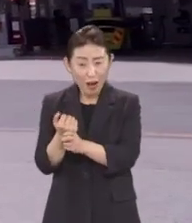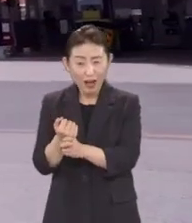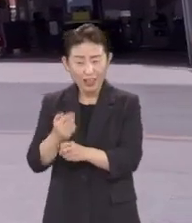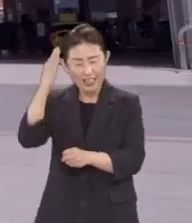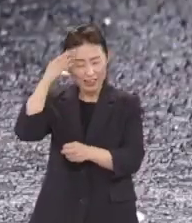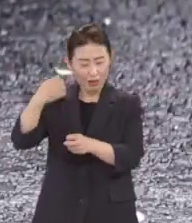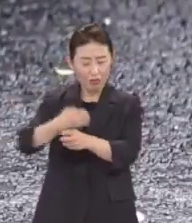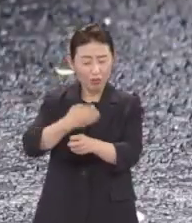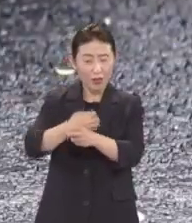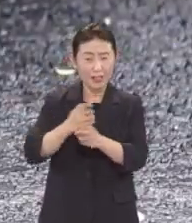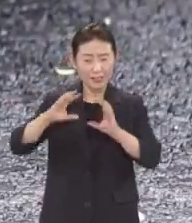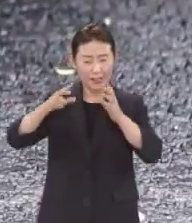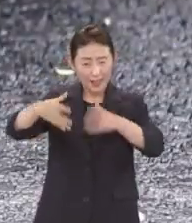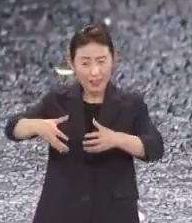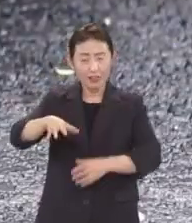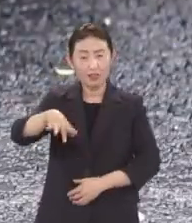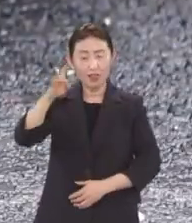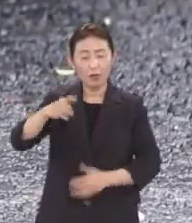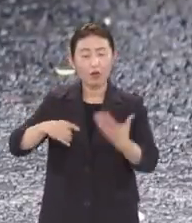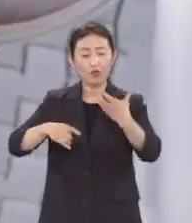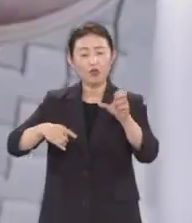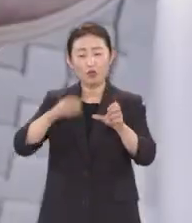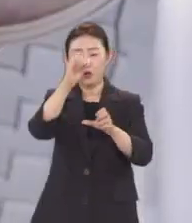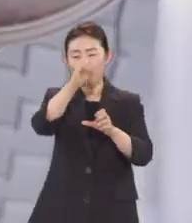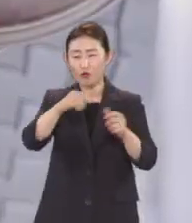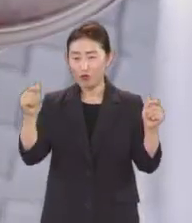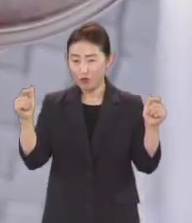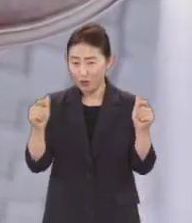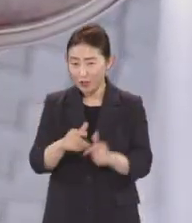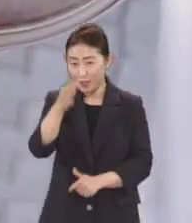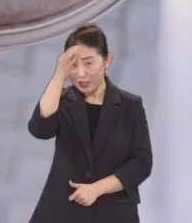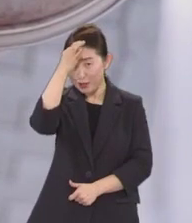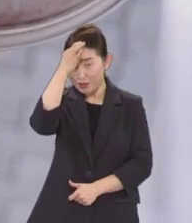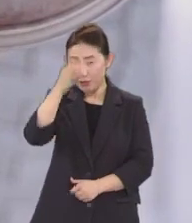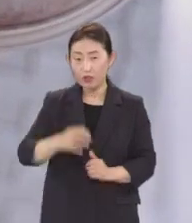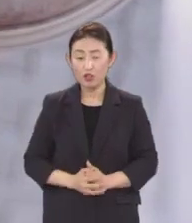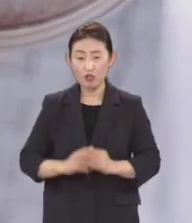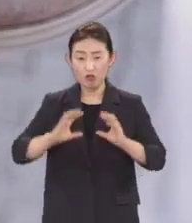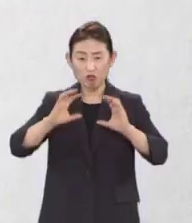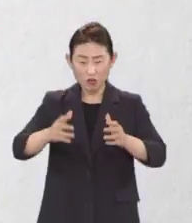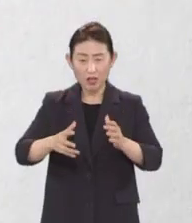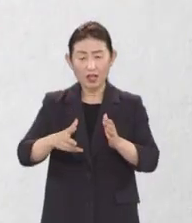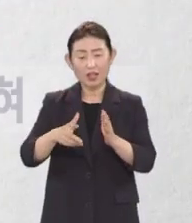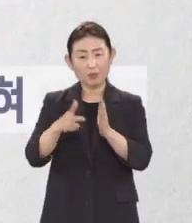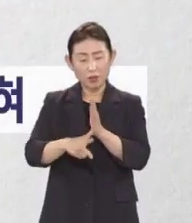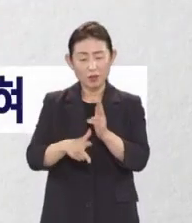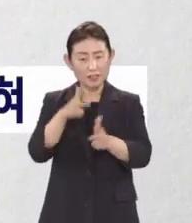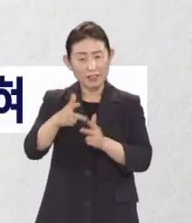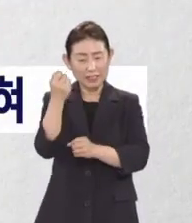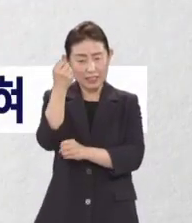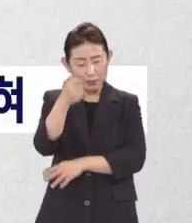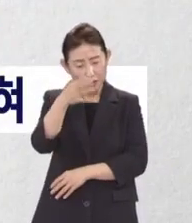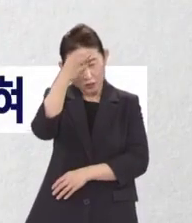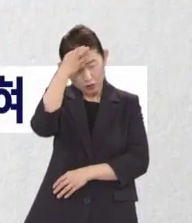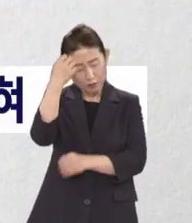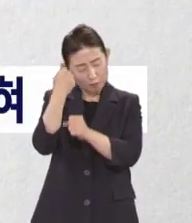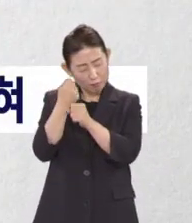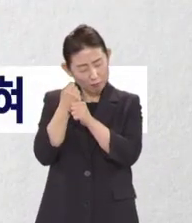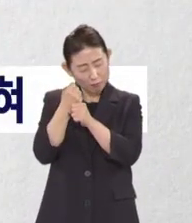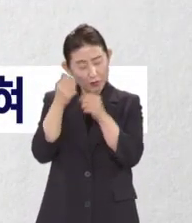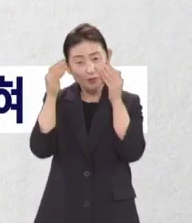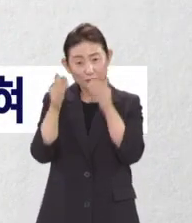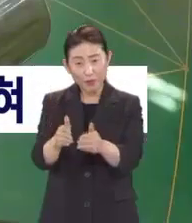매연을 세계 최초로 95% 이상 줄인 매연 저감 기술 등 국가 기간산업의 근간이 되는 기술 연구를